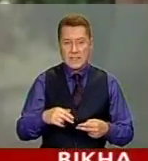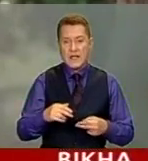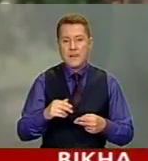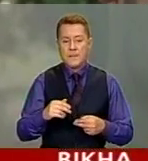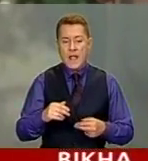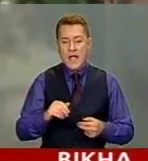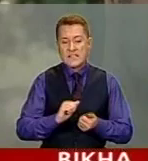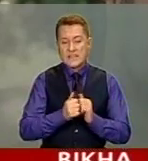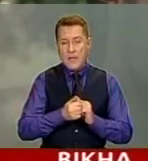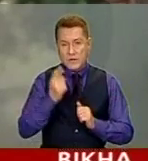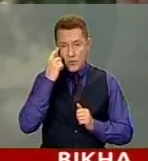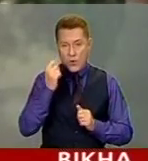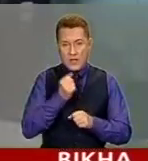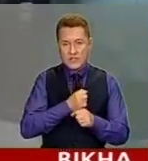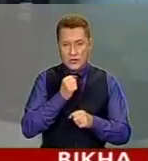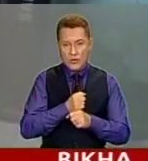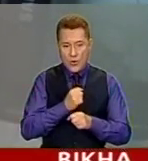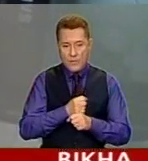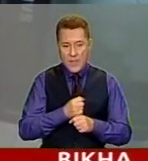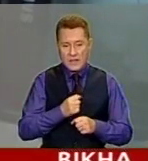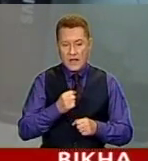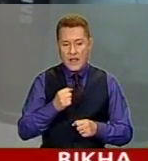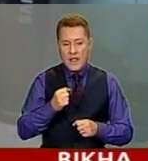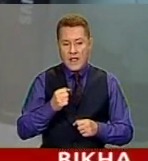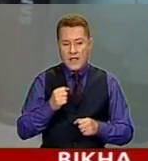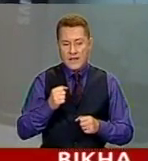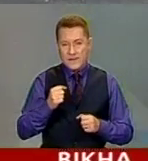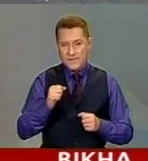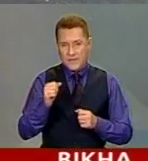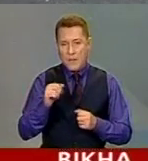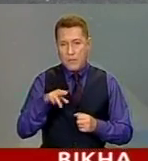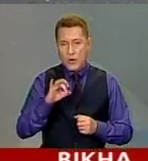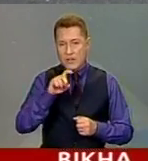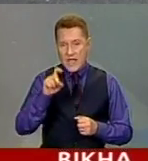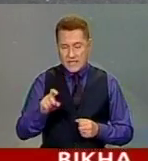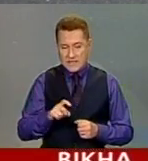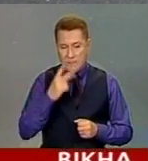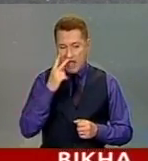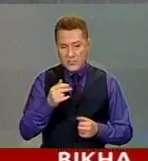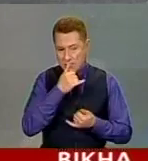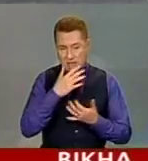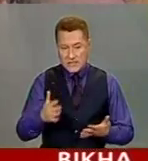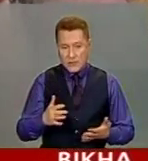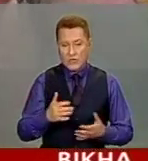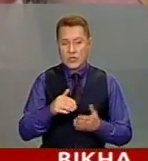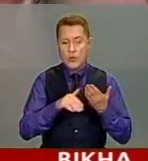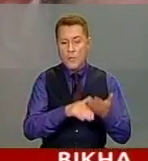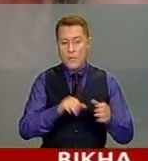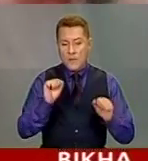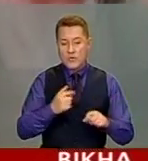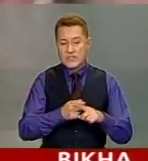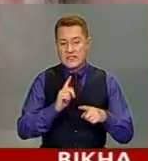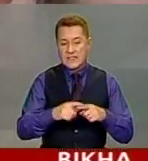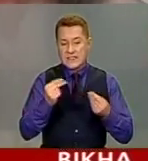замість втраченого ока зроблять кришталик. Та бачити він на нього не зможе. Потім довга реабілітація. Допомогти бійцеві можна ось за